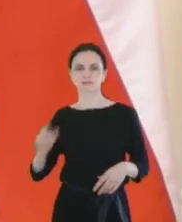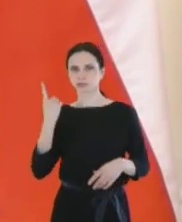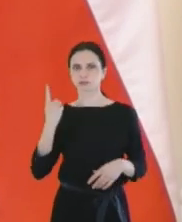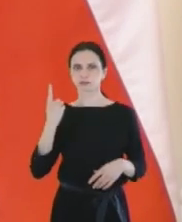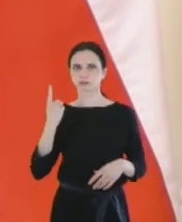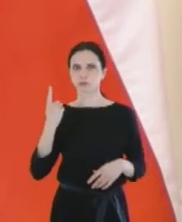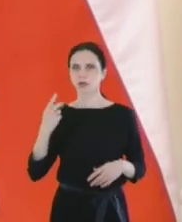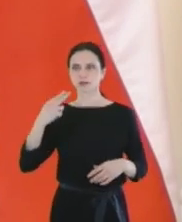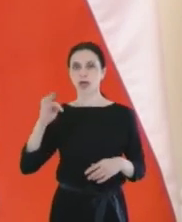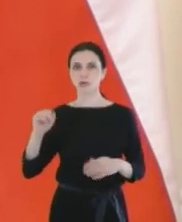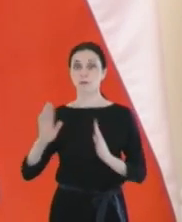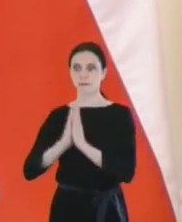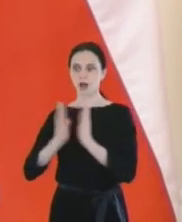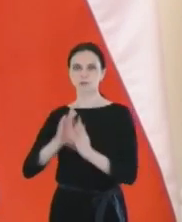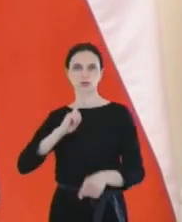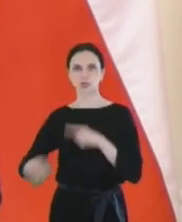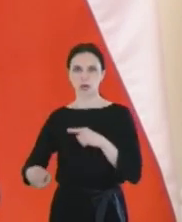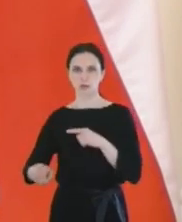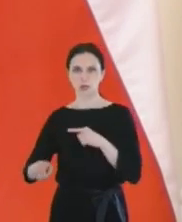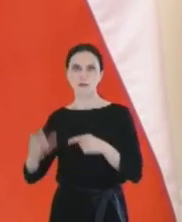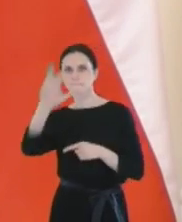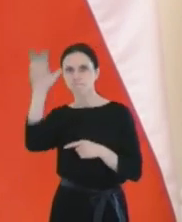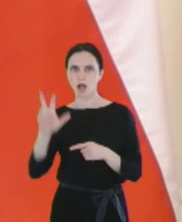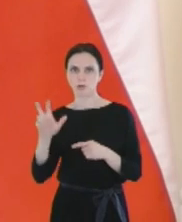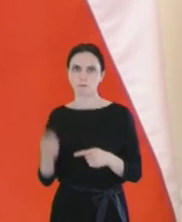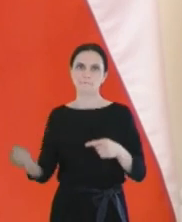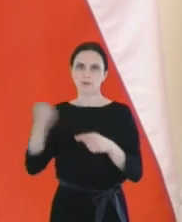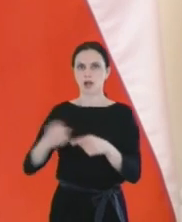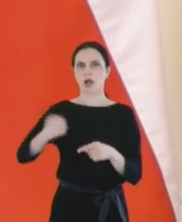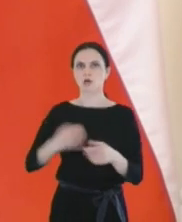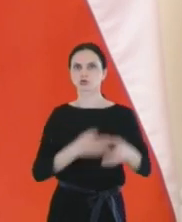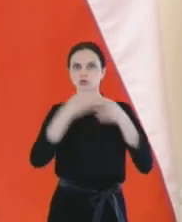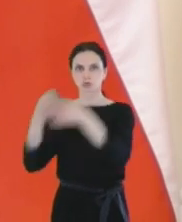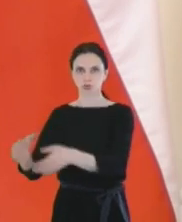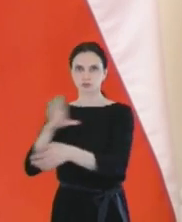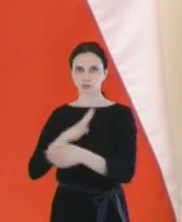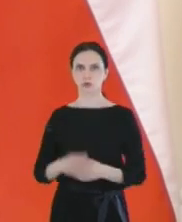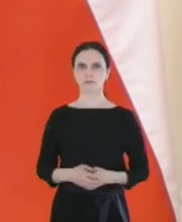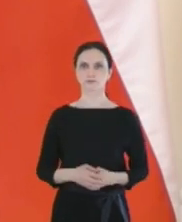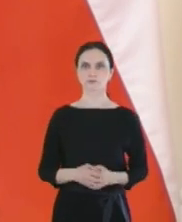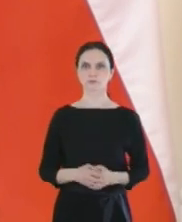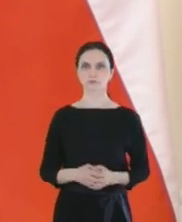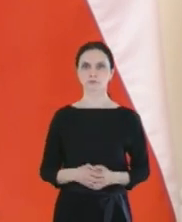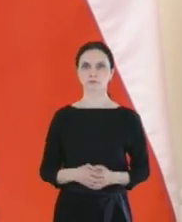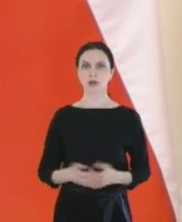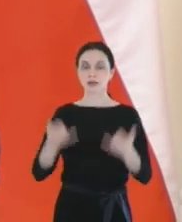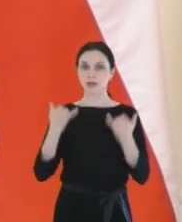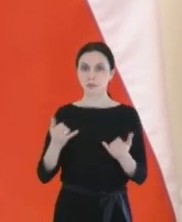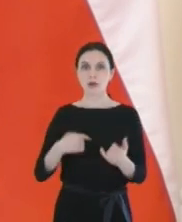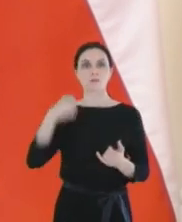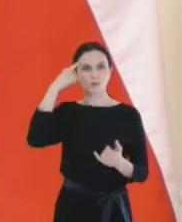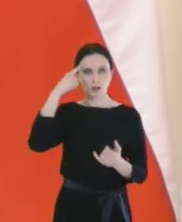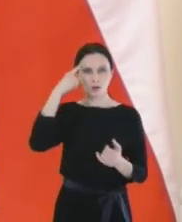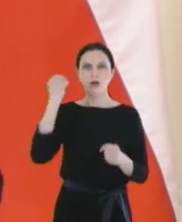prašymą ir atsiuntėme į Baltijos šalis pastiprinimą, papildomus karius. Kol dabar nusprendėme atsiųsti